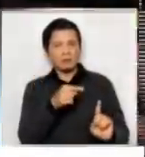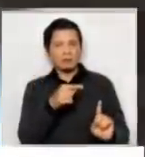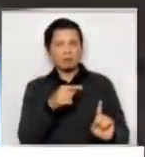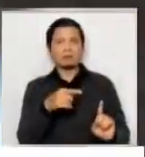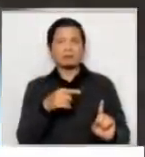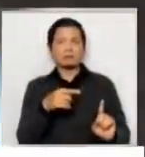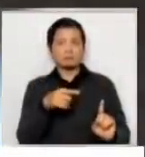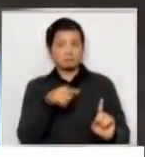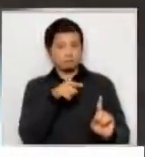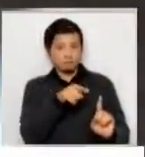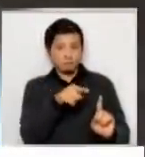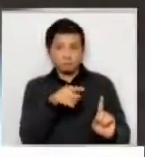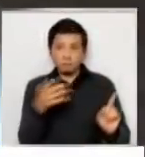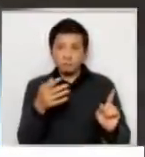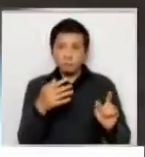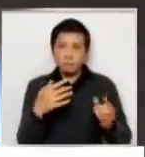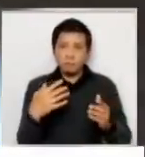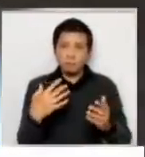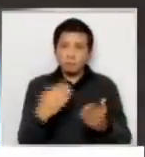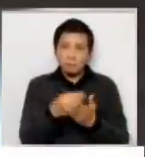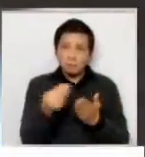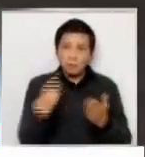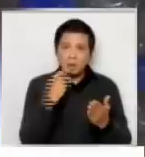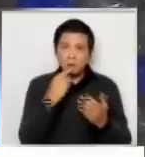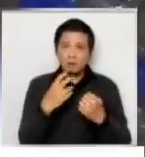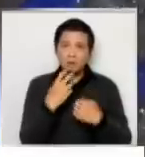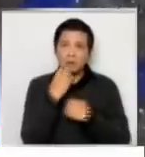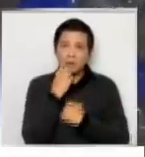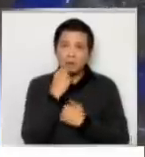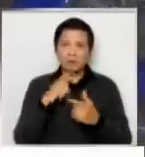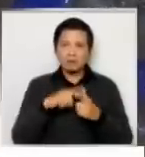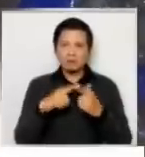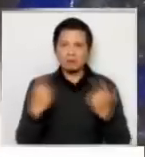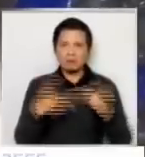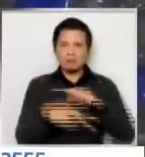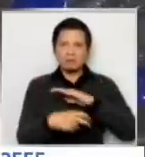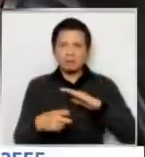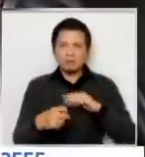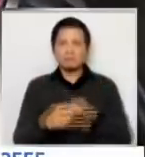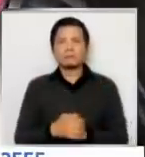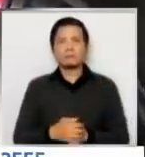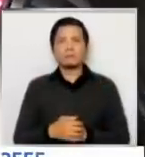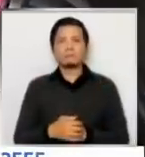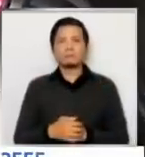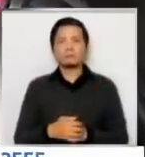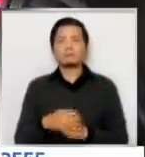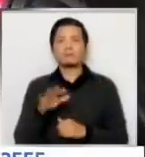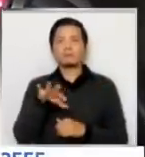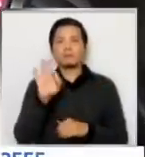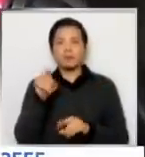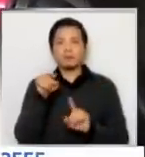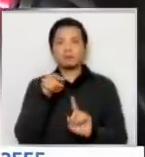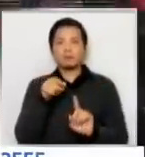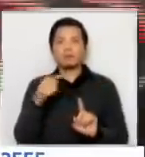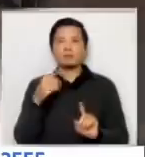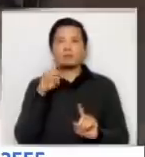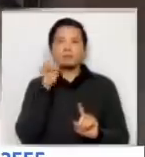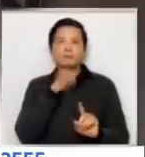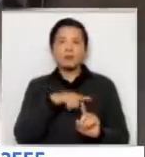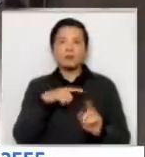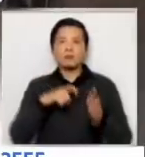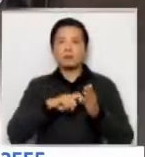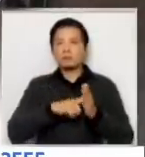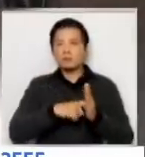na. 75,000 pesos ang bili sa e-bike. Nakuha sa mga sospek ang gunting at peking susi na ginamit sa pagnanakaw.